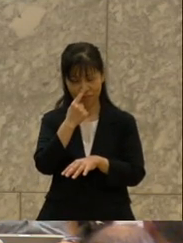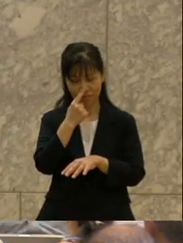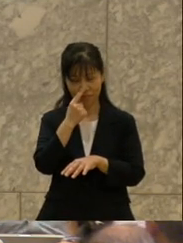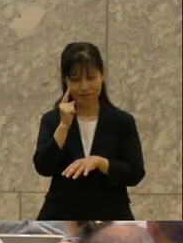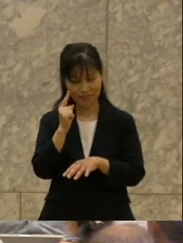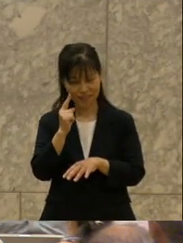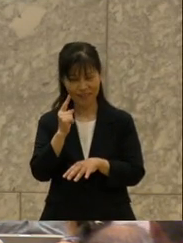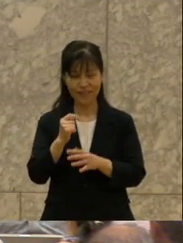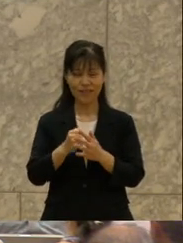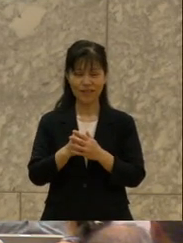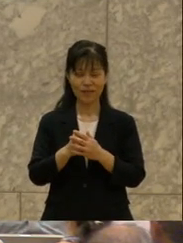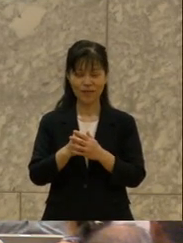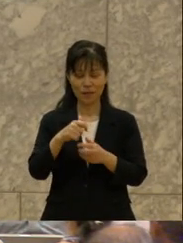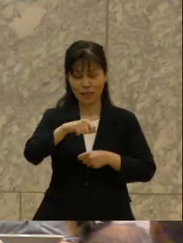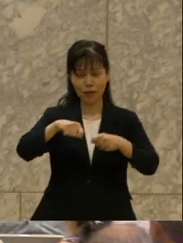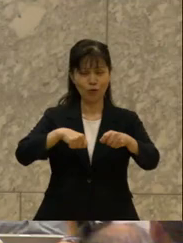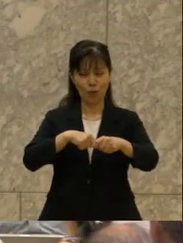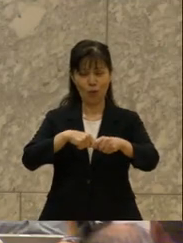真逆